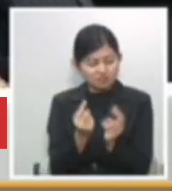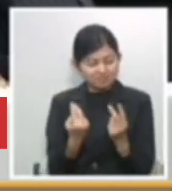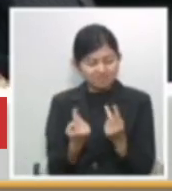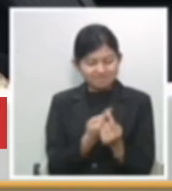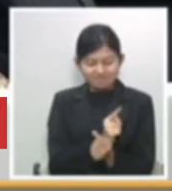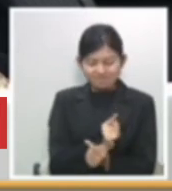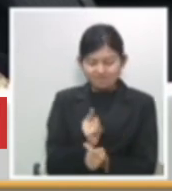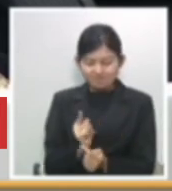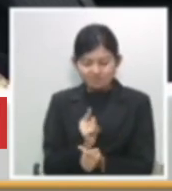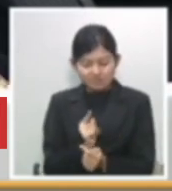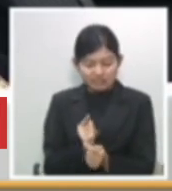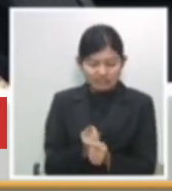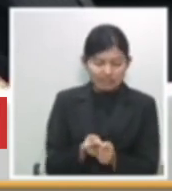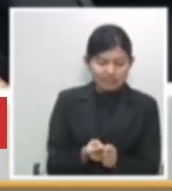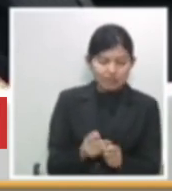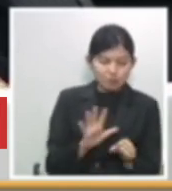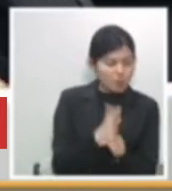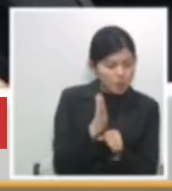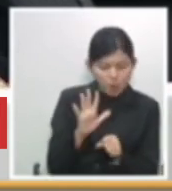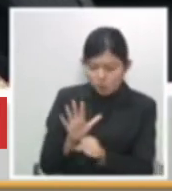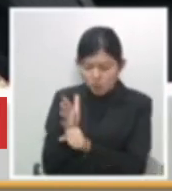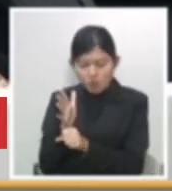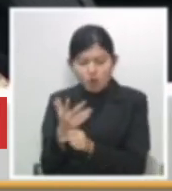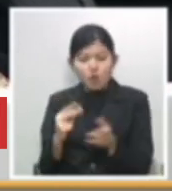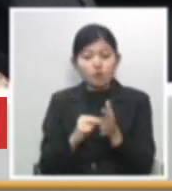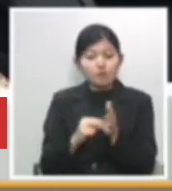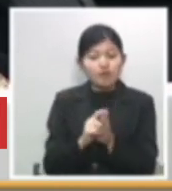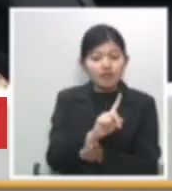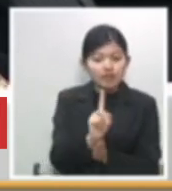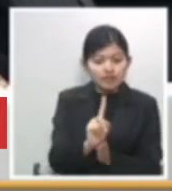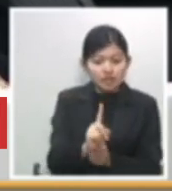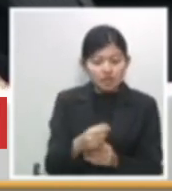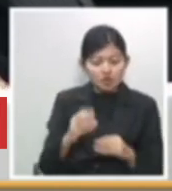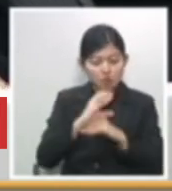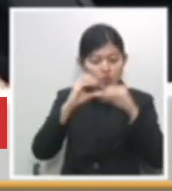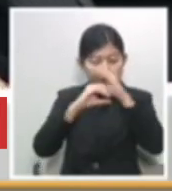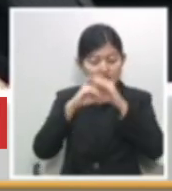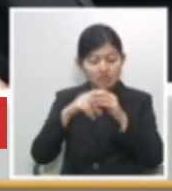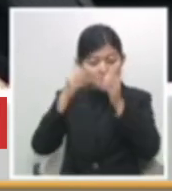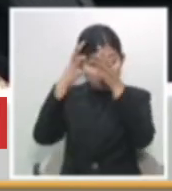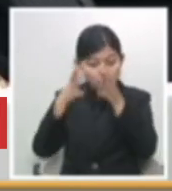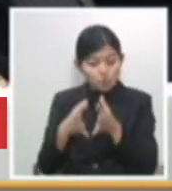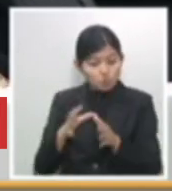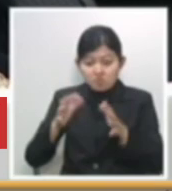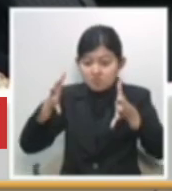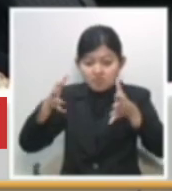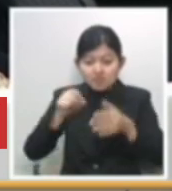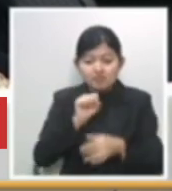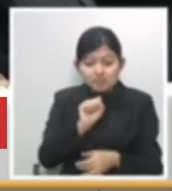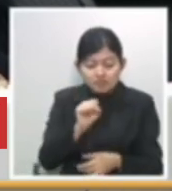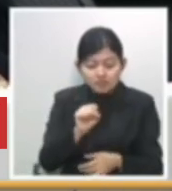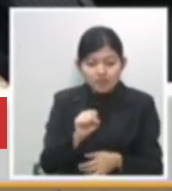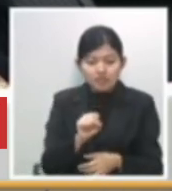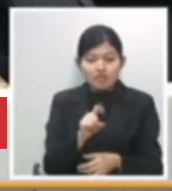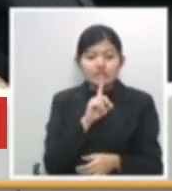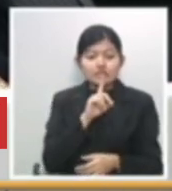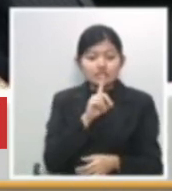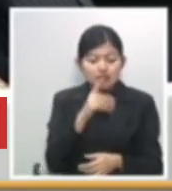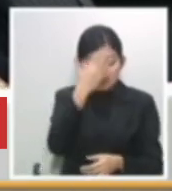ามันก็ขาดแคลนแสดงว่าโครงการนี้ไม่มีครูเลยใช่ไหมท่านถึงจะต้องไปจ้